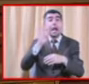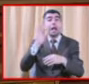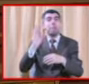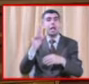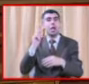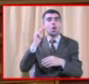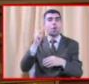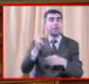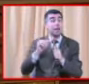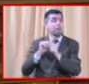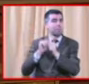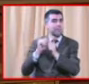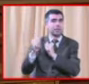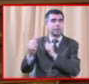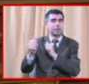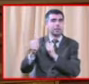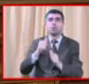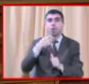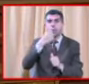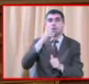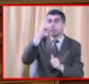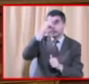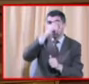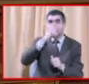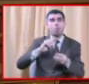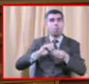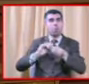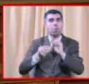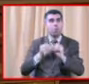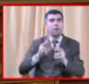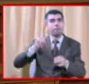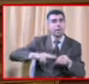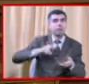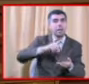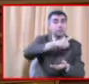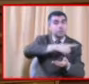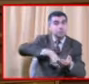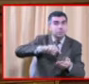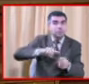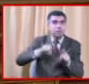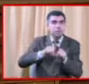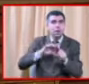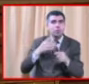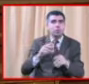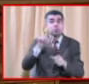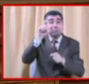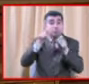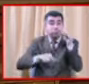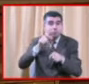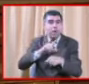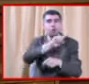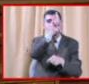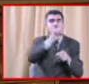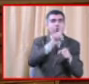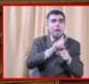كيلومتر. هذا مشكل حقيقي سيد الوزير، أن نظرا أننا كنقولوا بأن هذه منطقة سيدي حجاج ولاد المرح في حاجة ماسة